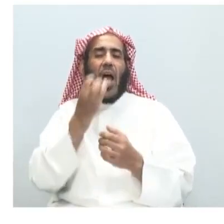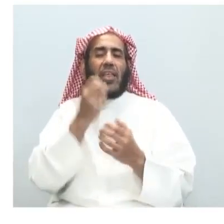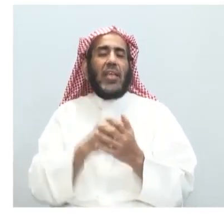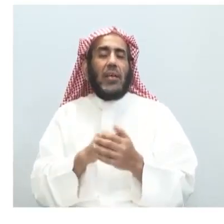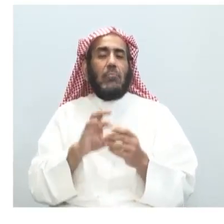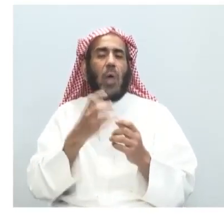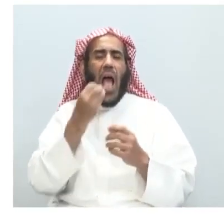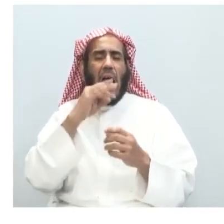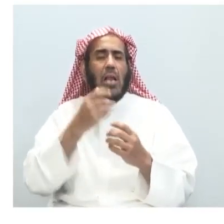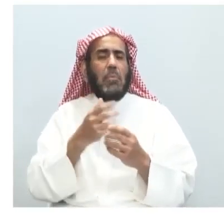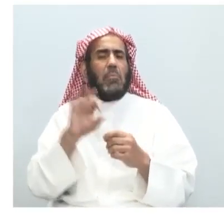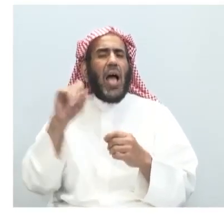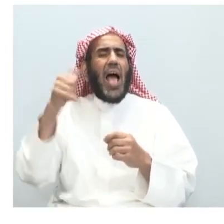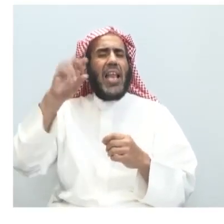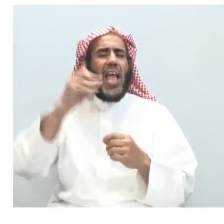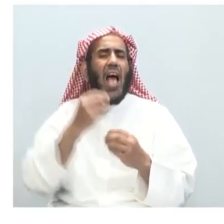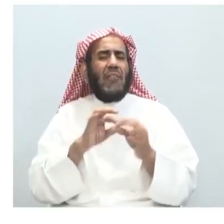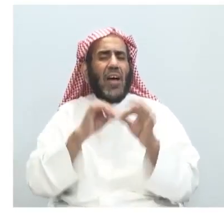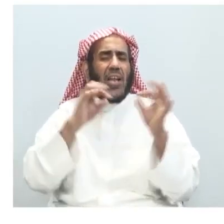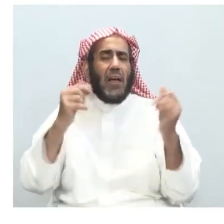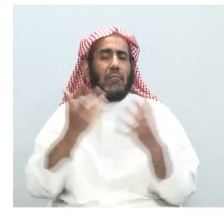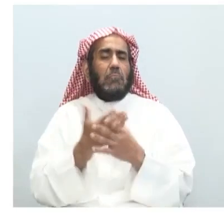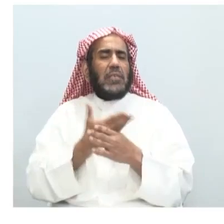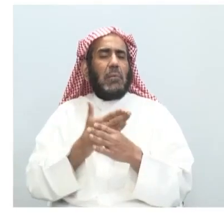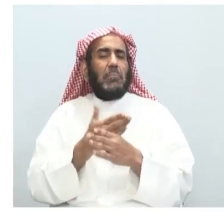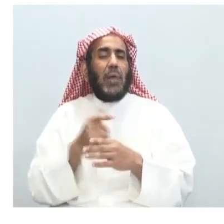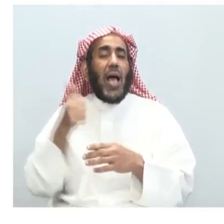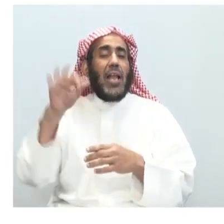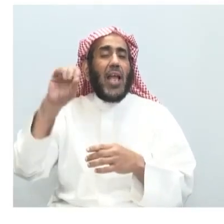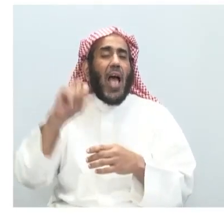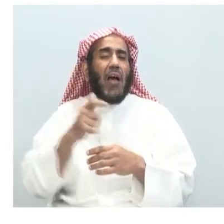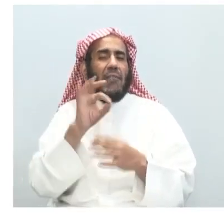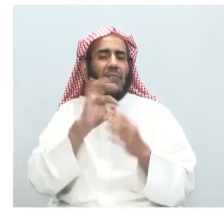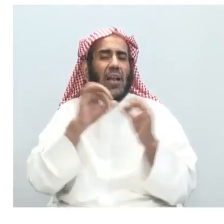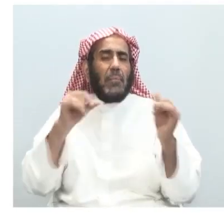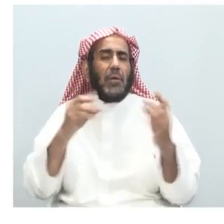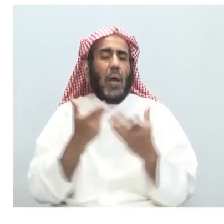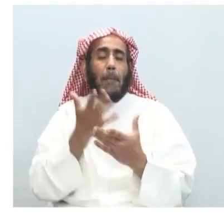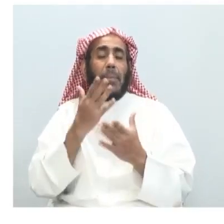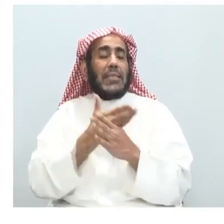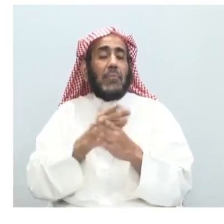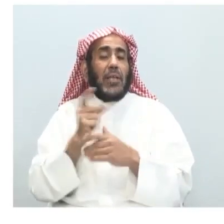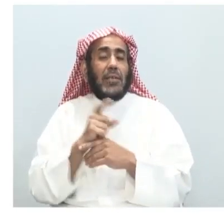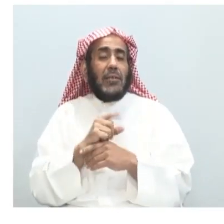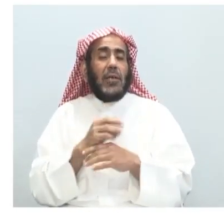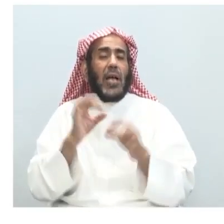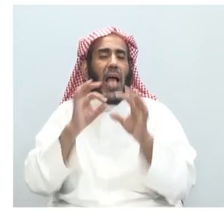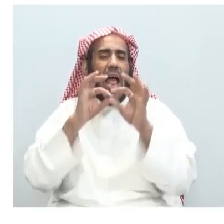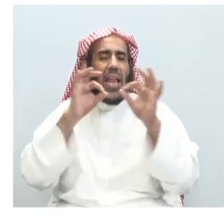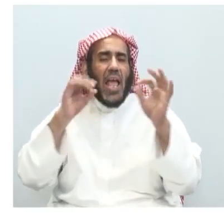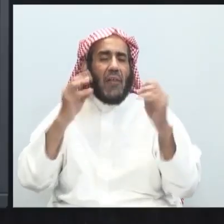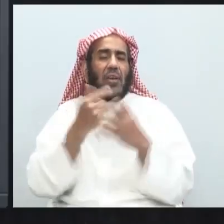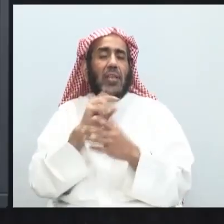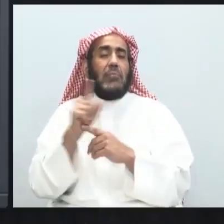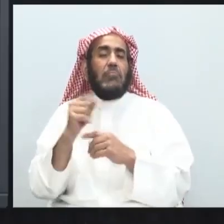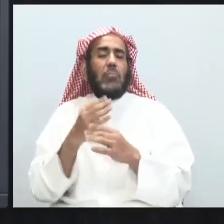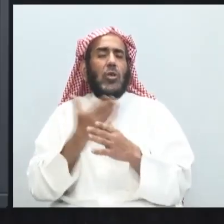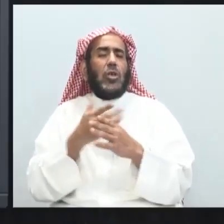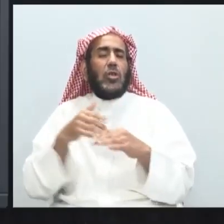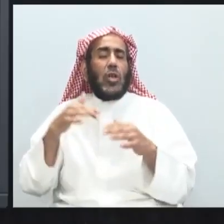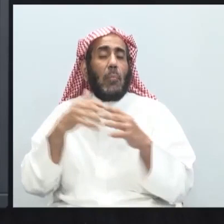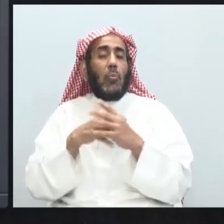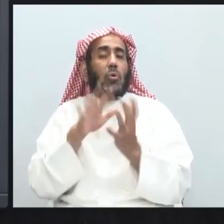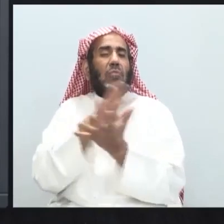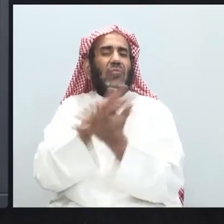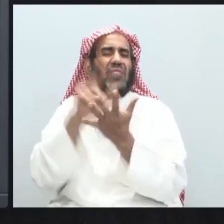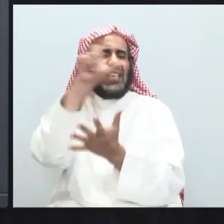لماذا هي تسمى بالياف غذائيه ما السبب في ذلك ما السبب في ذلك الياف غذائيه اذا هي تمر في